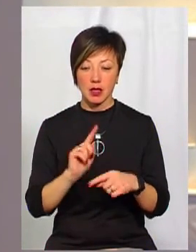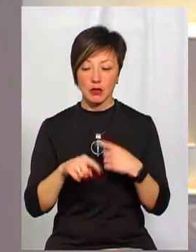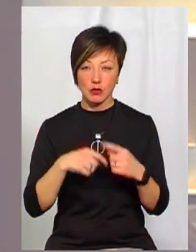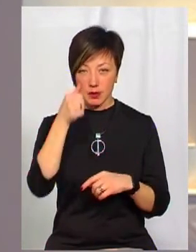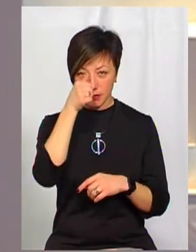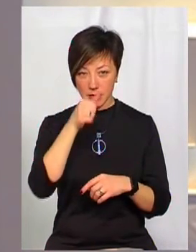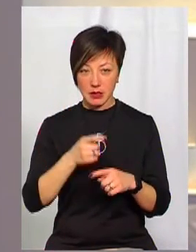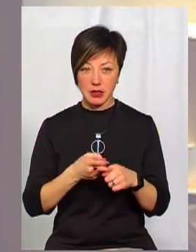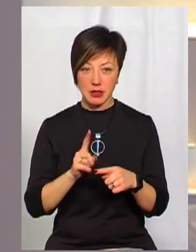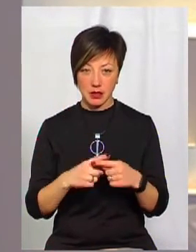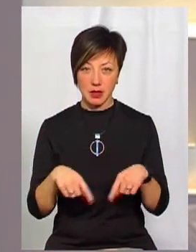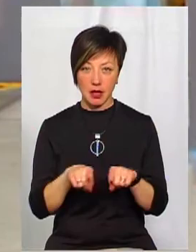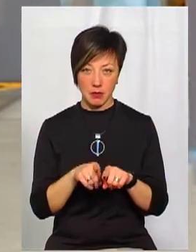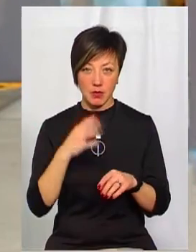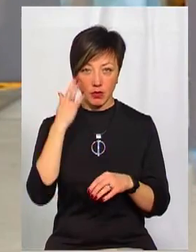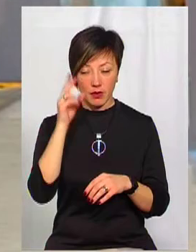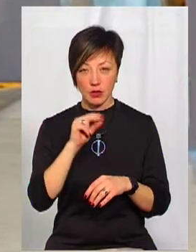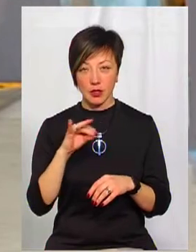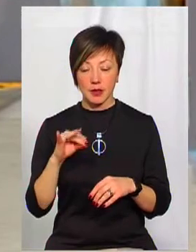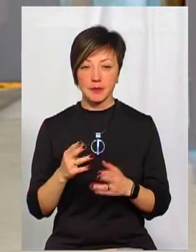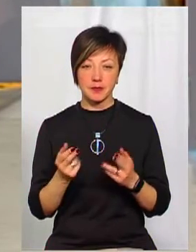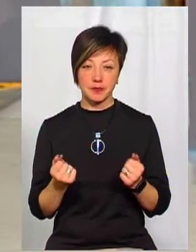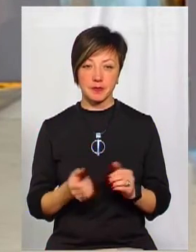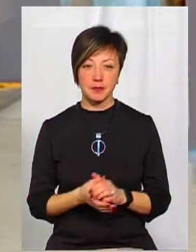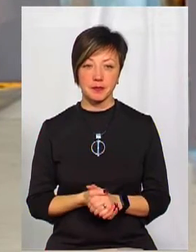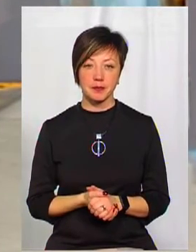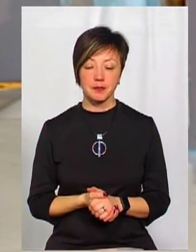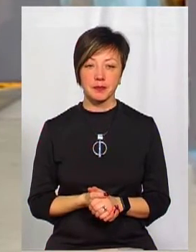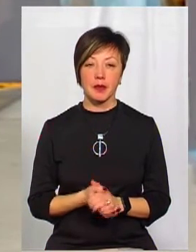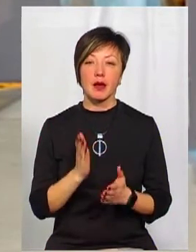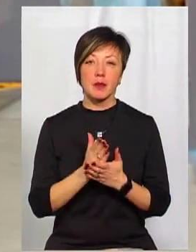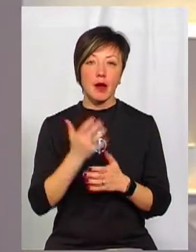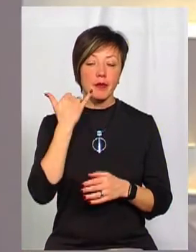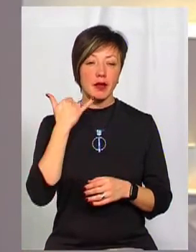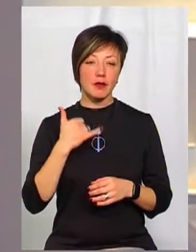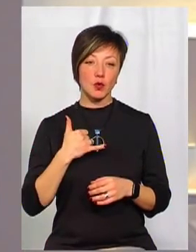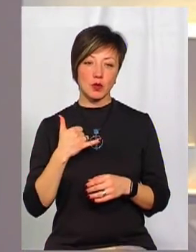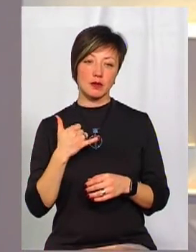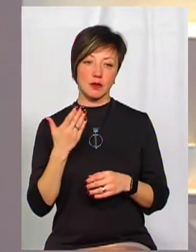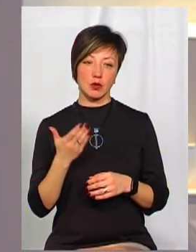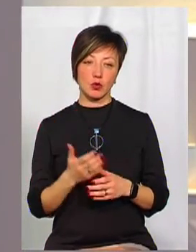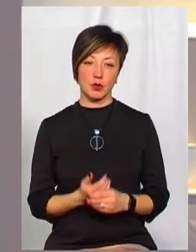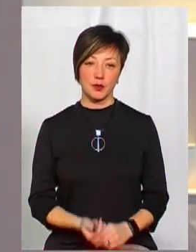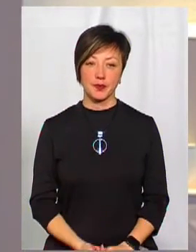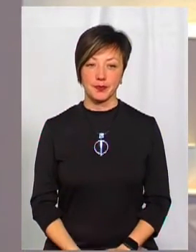наступний місяць. Це, напевно, з таких же міркувань, чи це? Так, так. І маємо ще телефонний дзвінок, так?